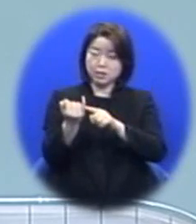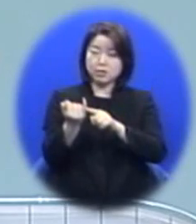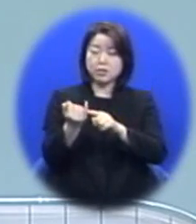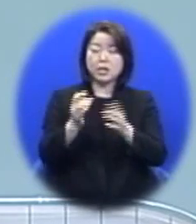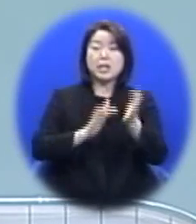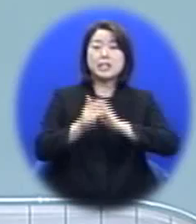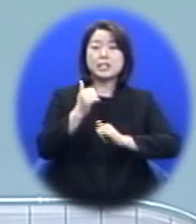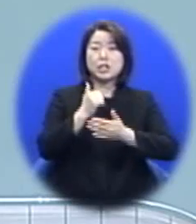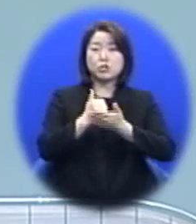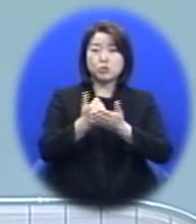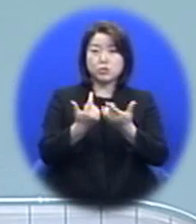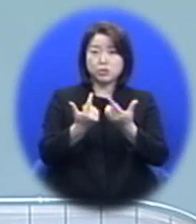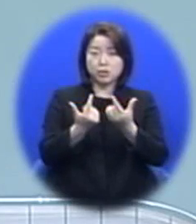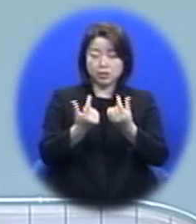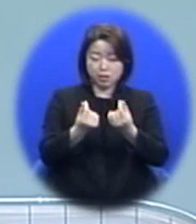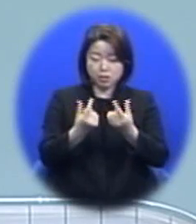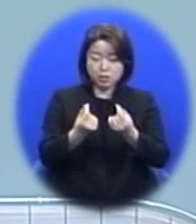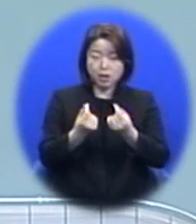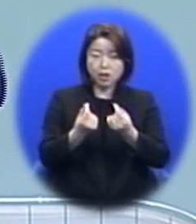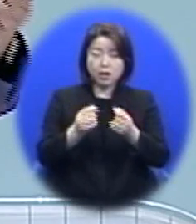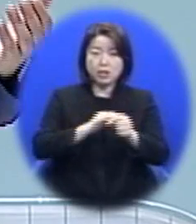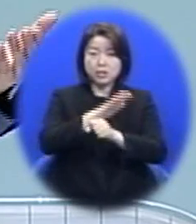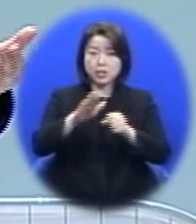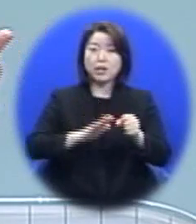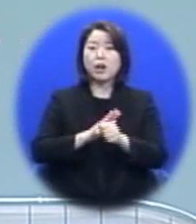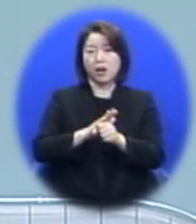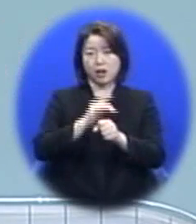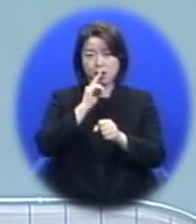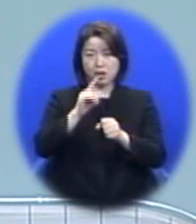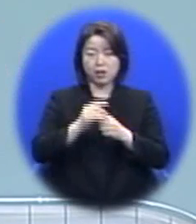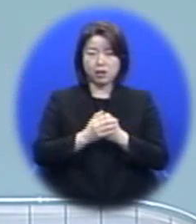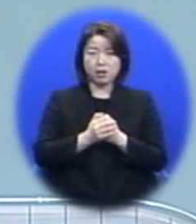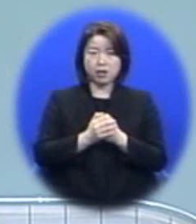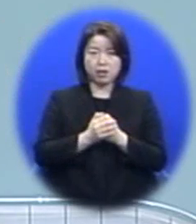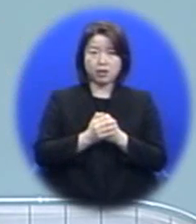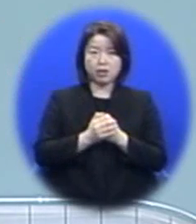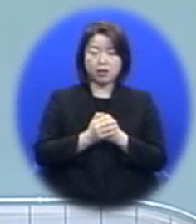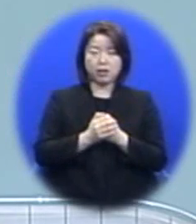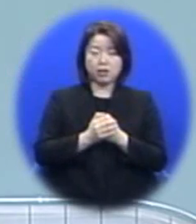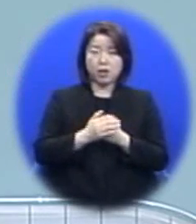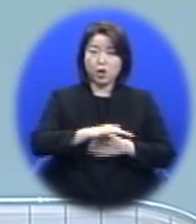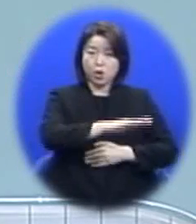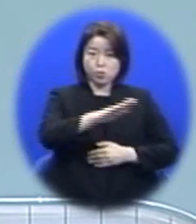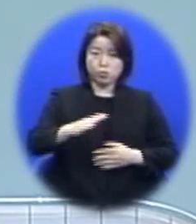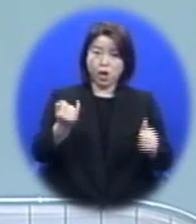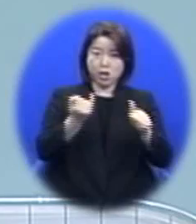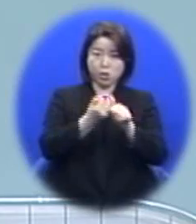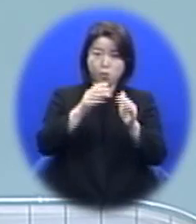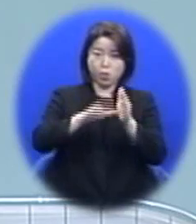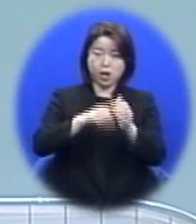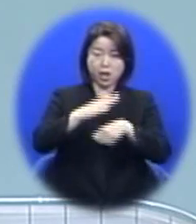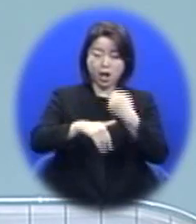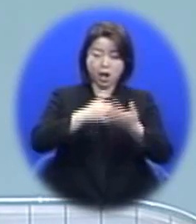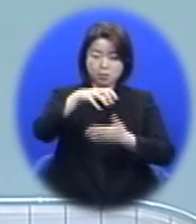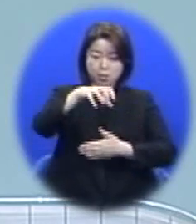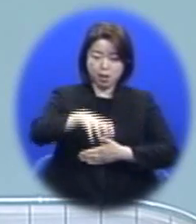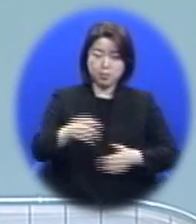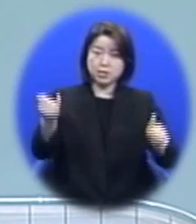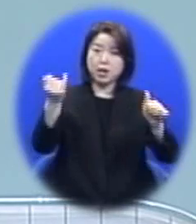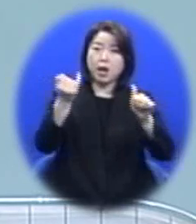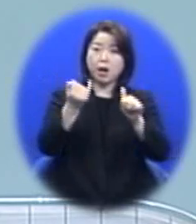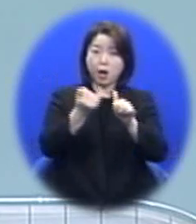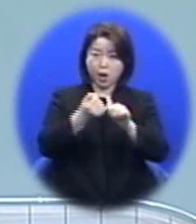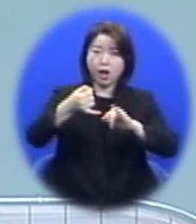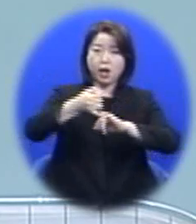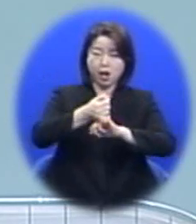하시듯이 사랑하라. 우리가 결혼할 때 하나님 앞에서 맺은 약속입니다. 아내는